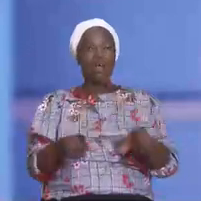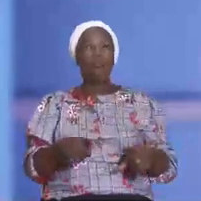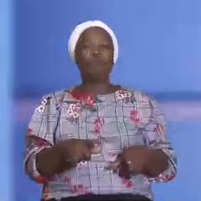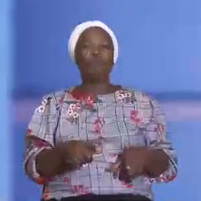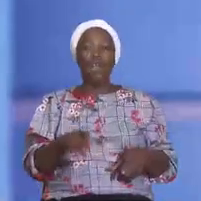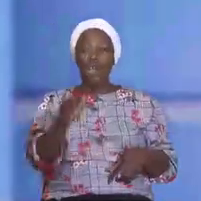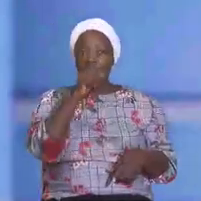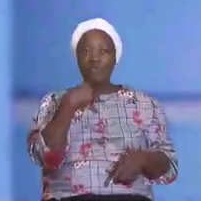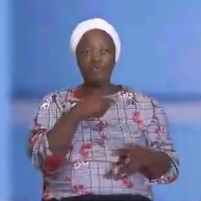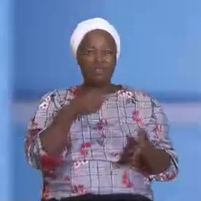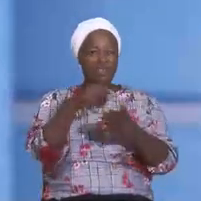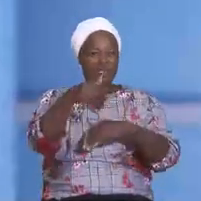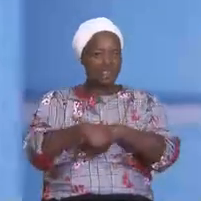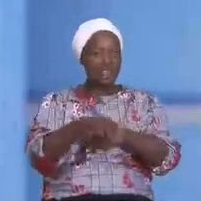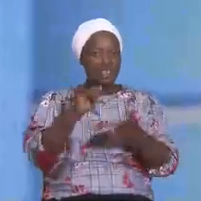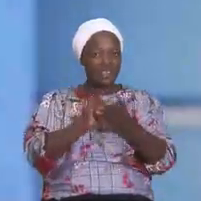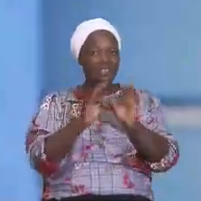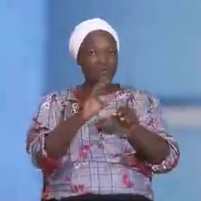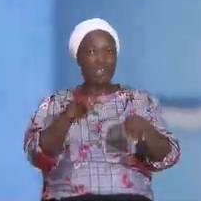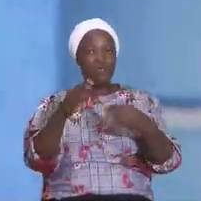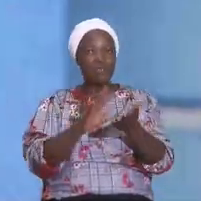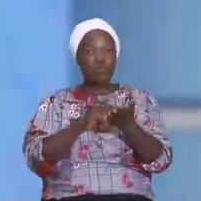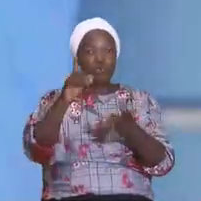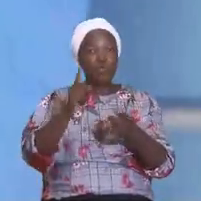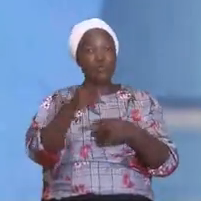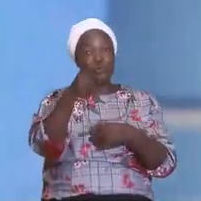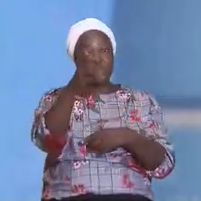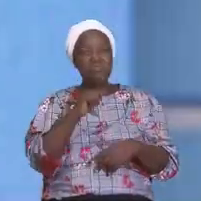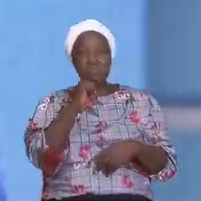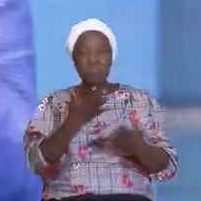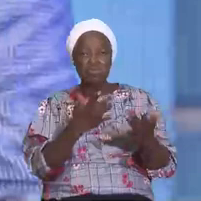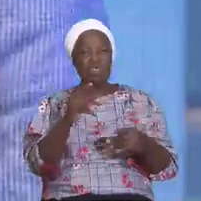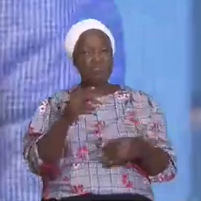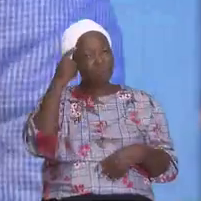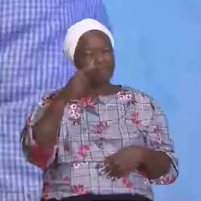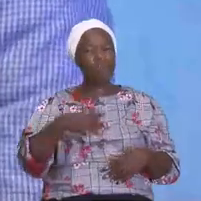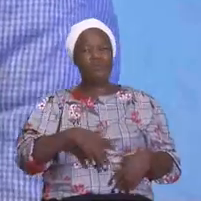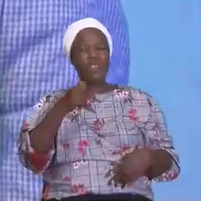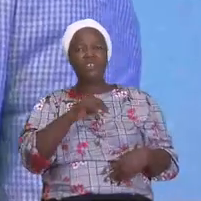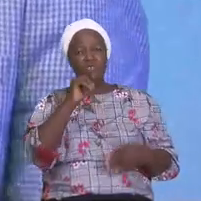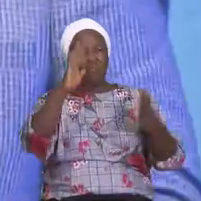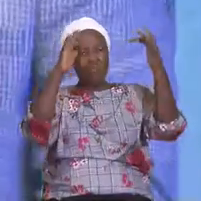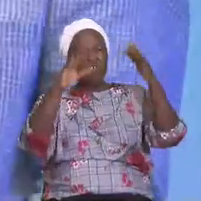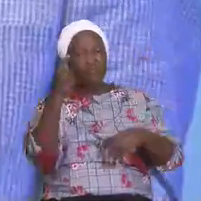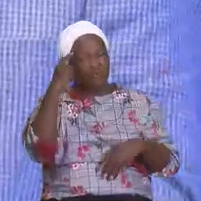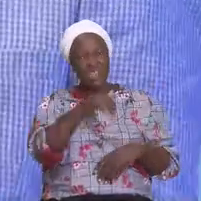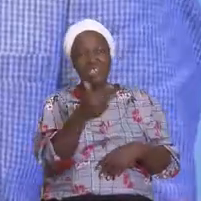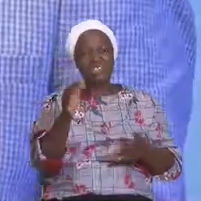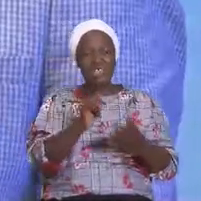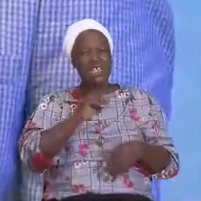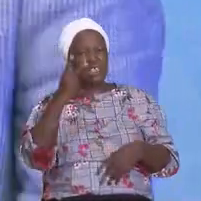jamais arrivé dans l'histoire de l'humanité s'est produit ce soir. Si tu peux donner gloire à